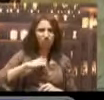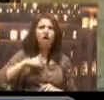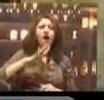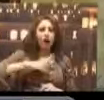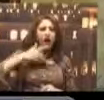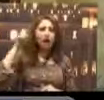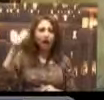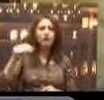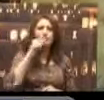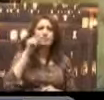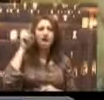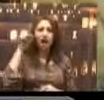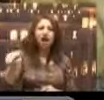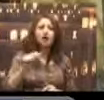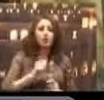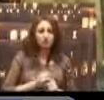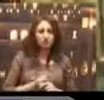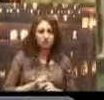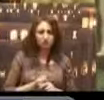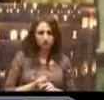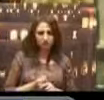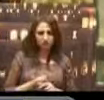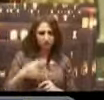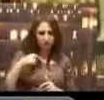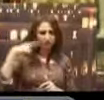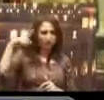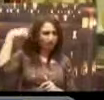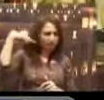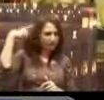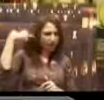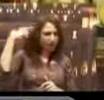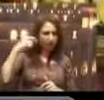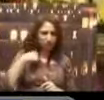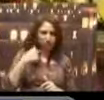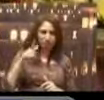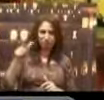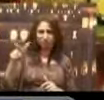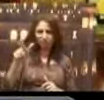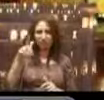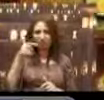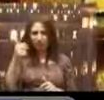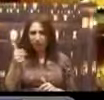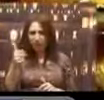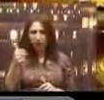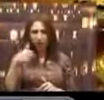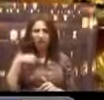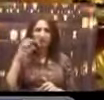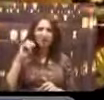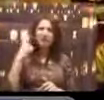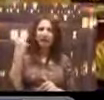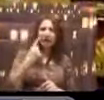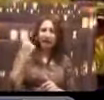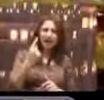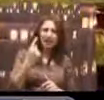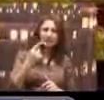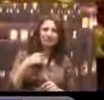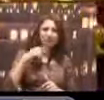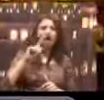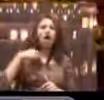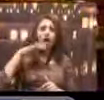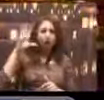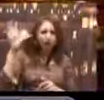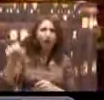قناعه يعني، اللي هو ما تشكش للحظه ان مثلا ده دي اعجاب او يخيع او لا